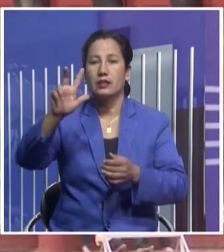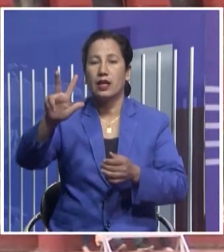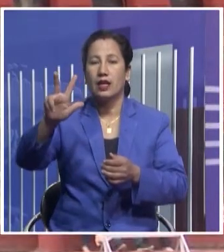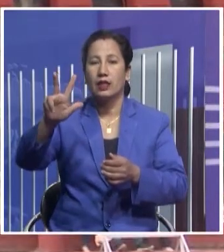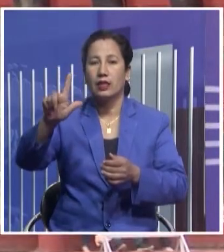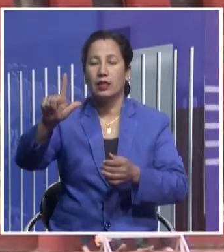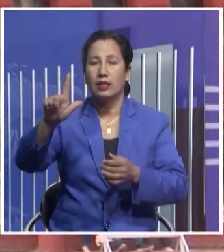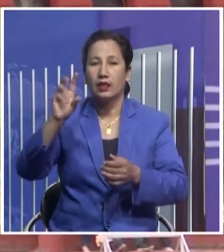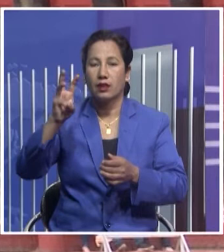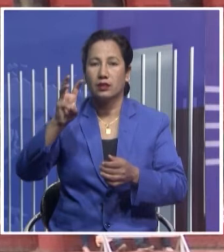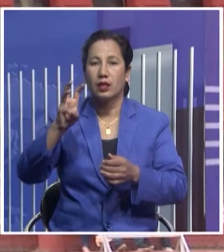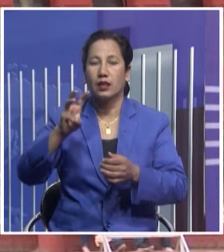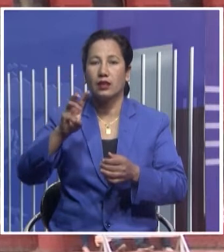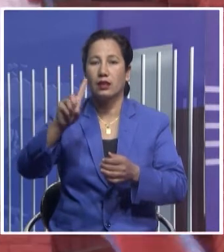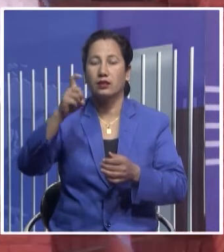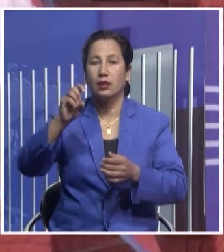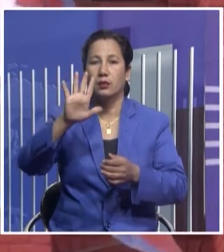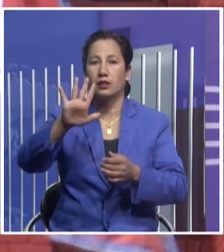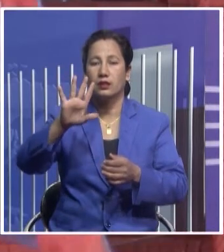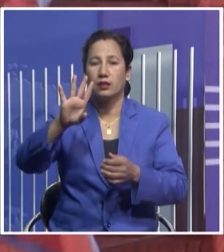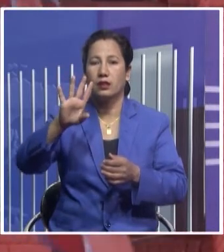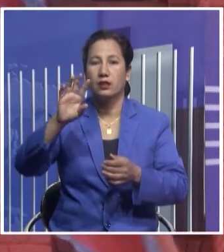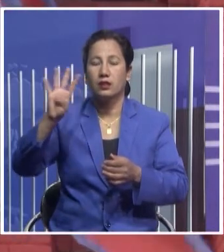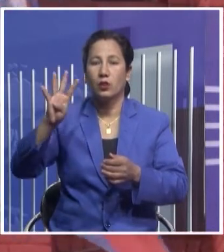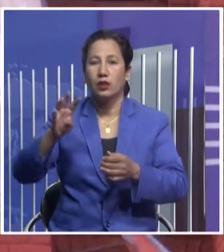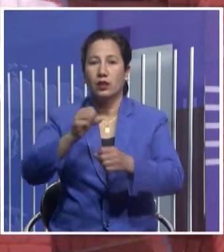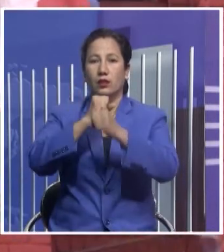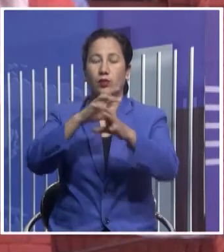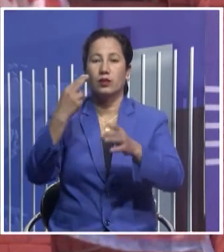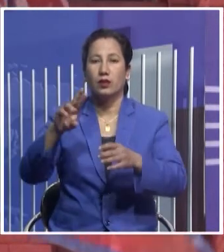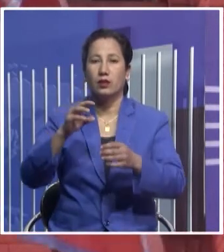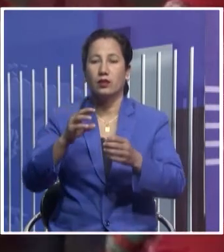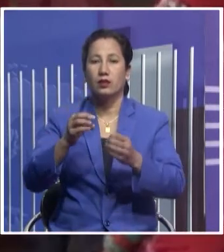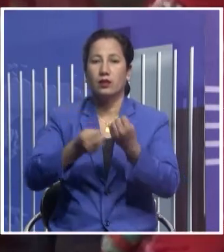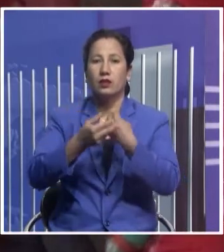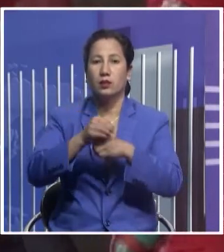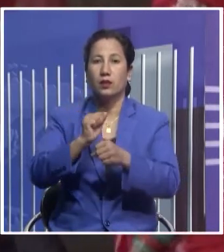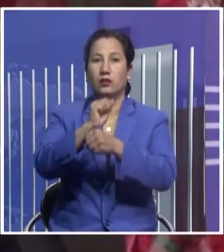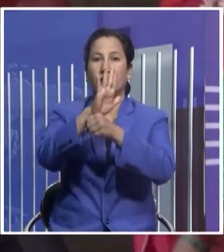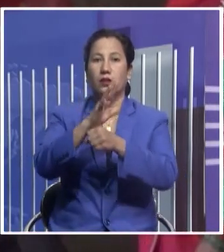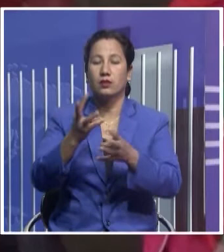807,154 जना संक्रमणमुक्त भएका छन्। मन्त्रालयका अनुसार हाल देशभर सक्रिय संक्रमितको संख्या